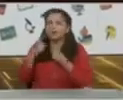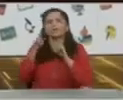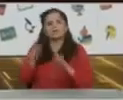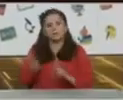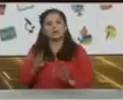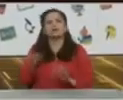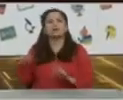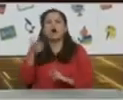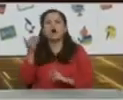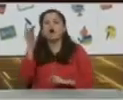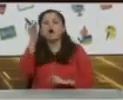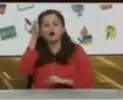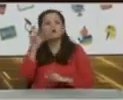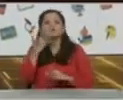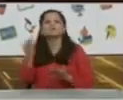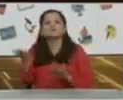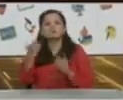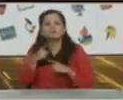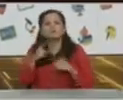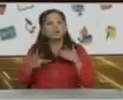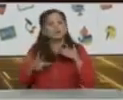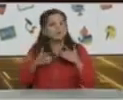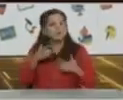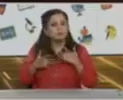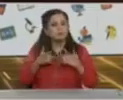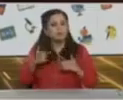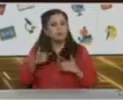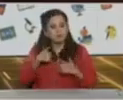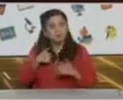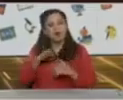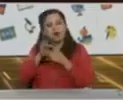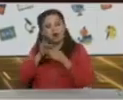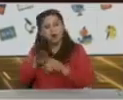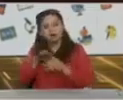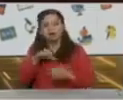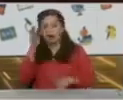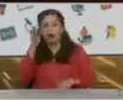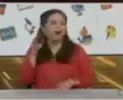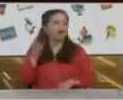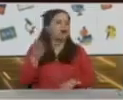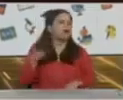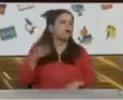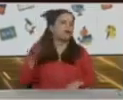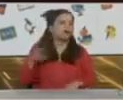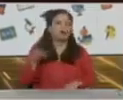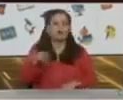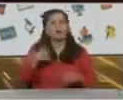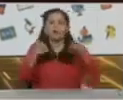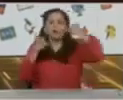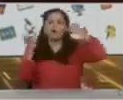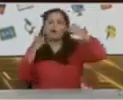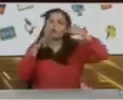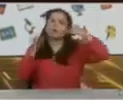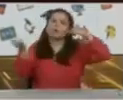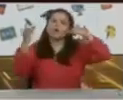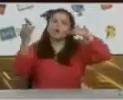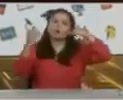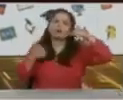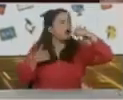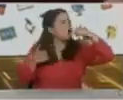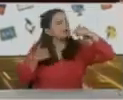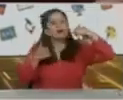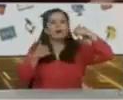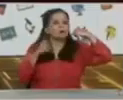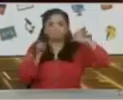हर बात को इमोशनली अटैच होकर के सुने। ऐसे नहीं फोन कर रहे हैं और वो बोल रहा है, ऐसा नहीं होना